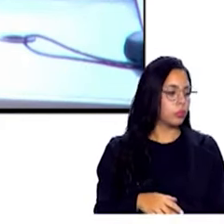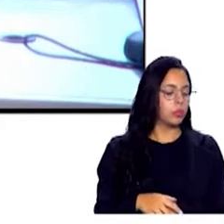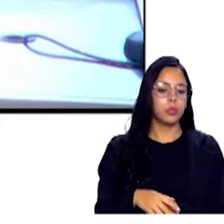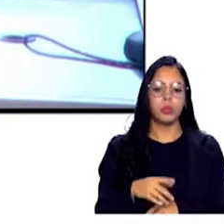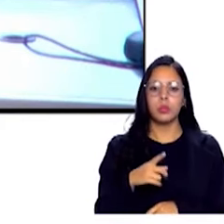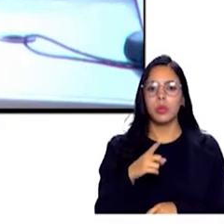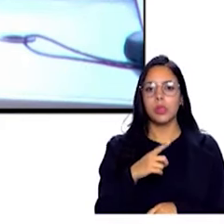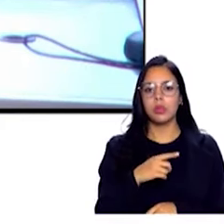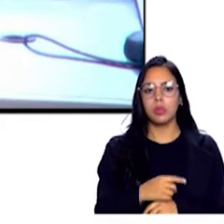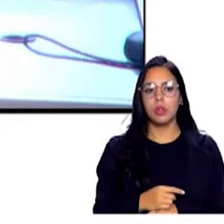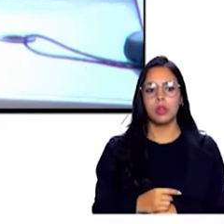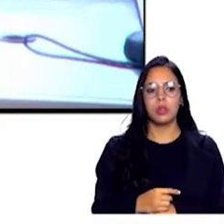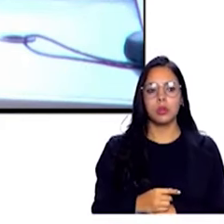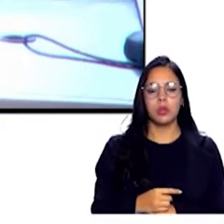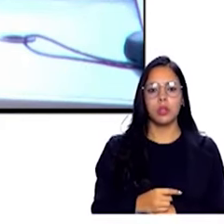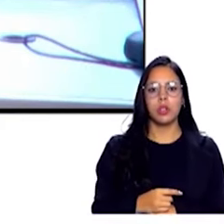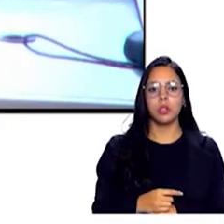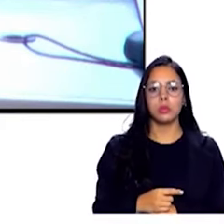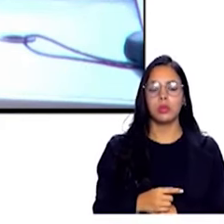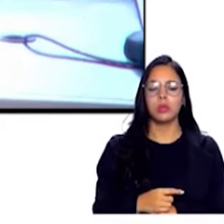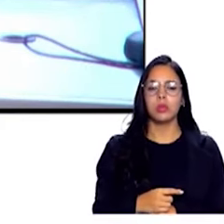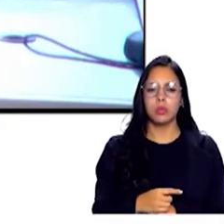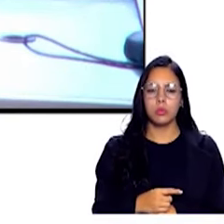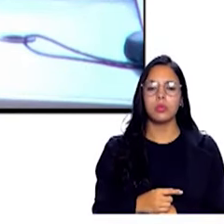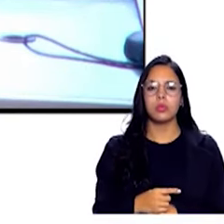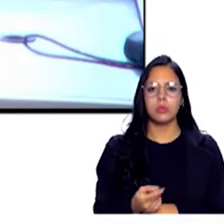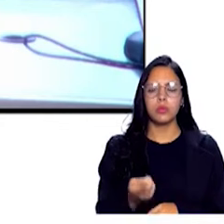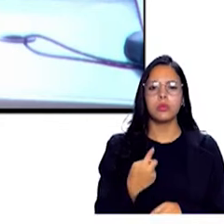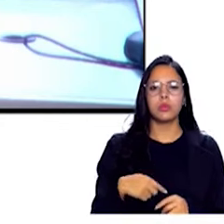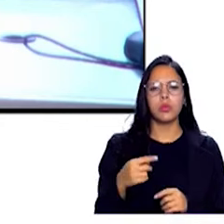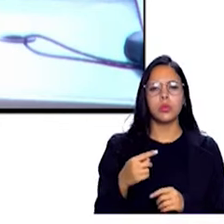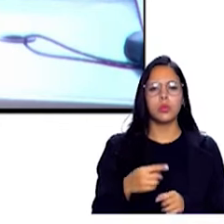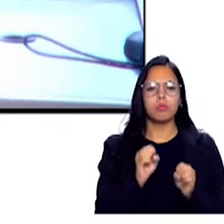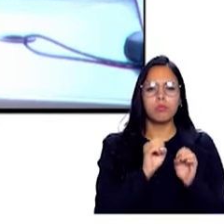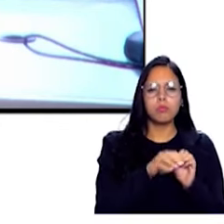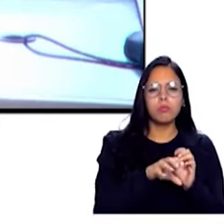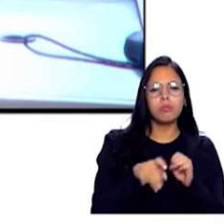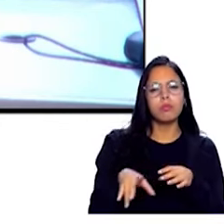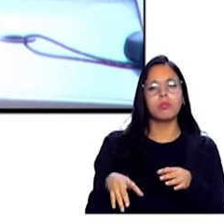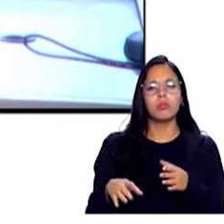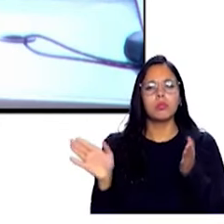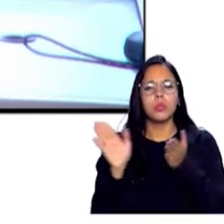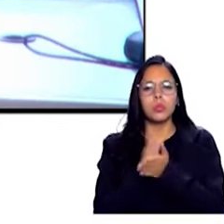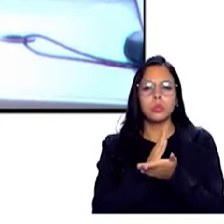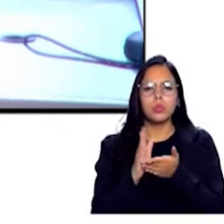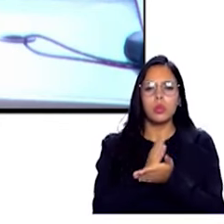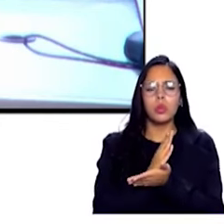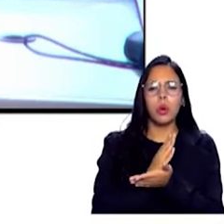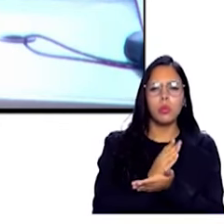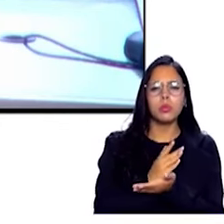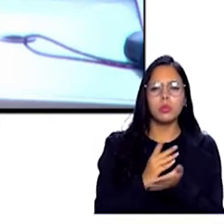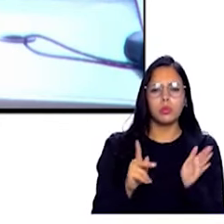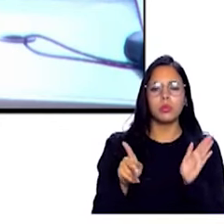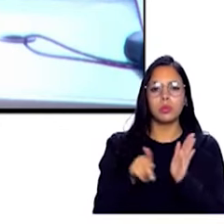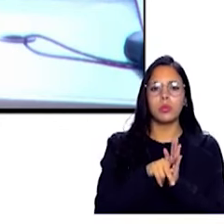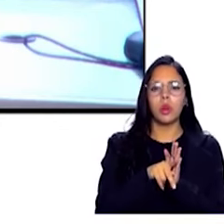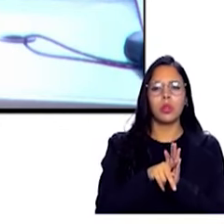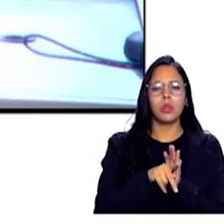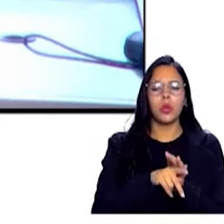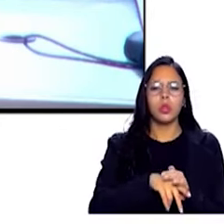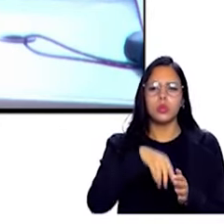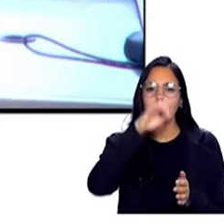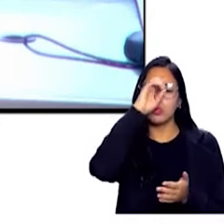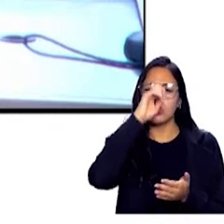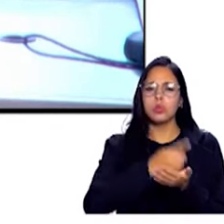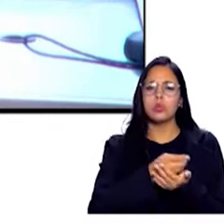on oscile aussi Pour ce qui est de la cour de cassation entre deux fonctions qui sont comme deux pieds sur